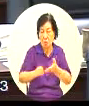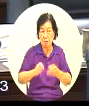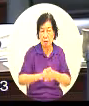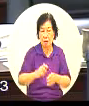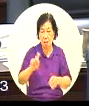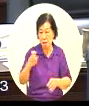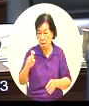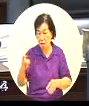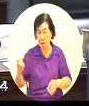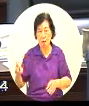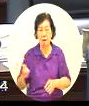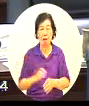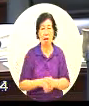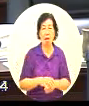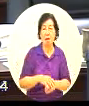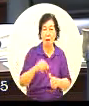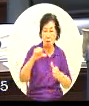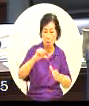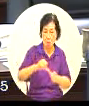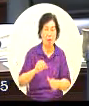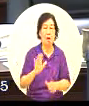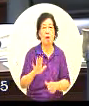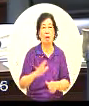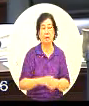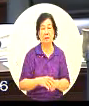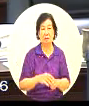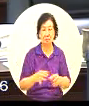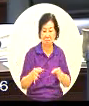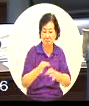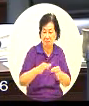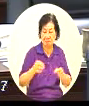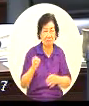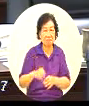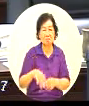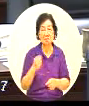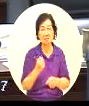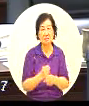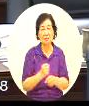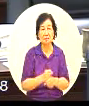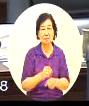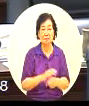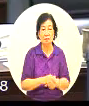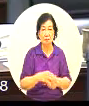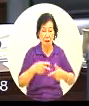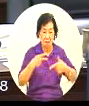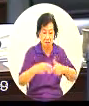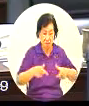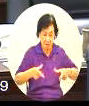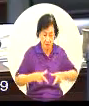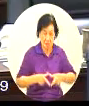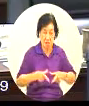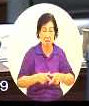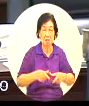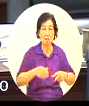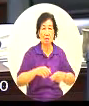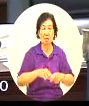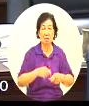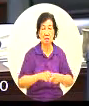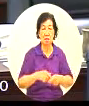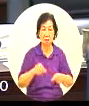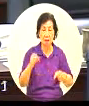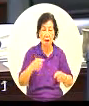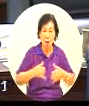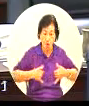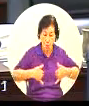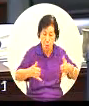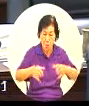意也真歹做，啊是我都拄着讲人心路要拓宽，面前本来6米、7米、9米、10米，拢无共款。那